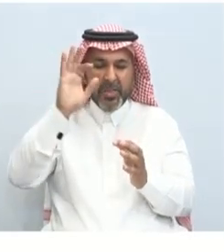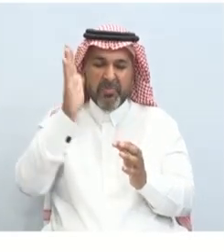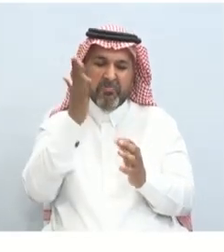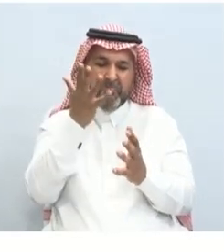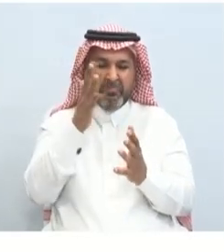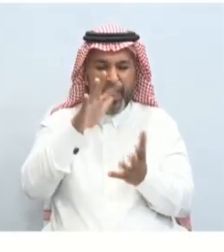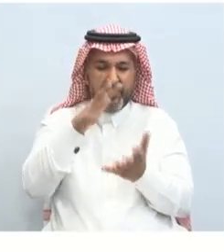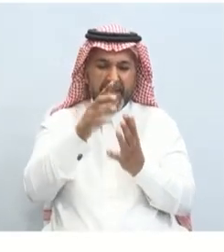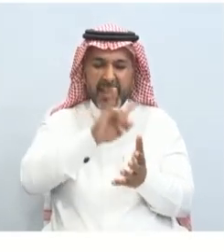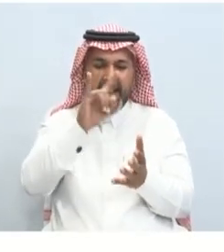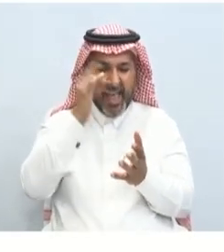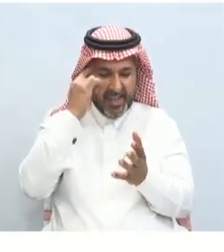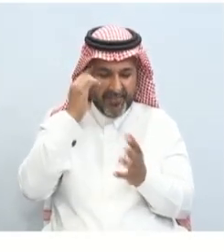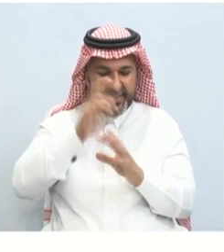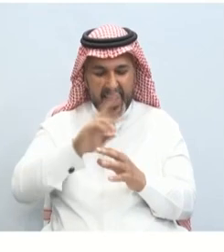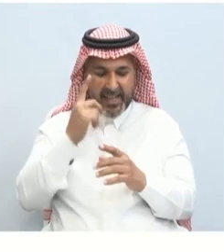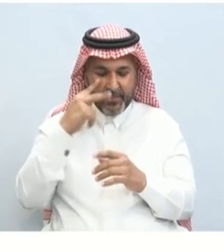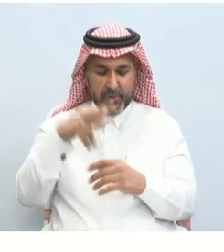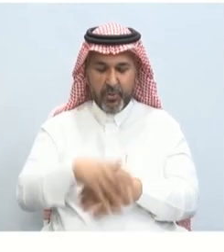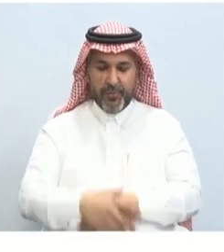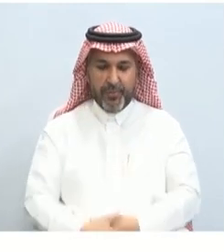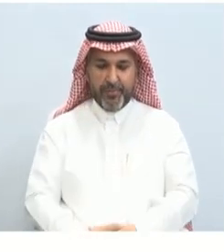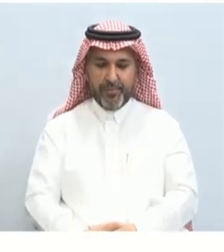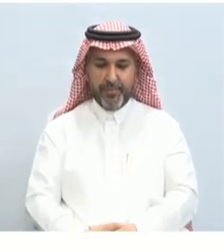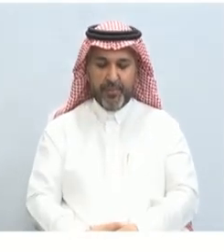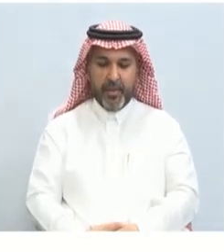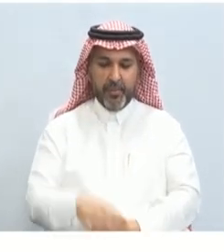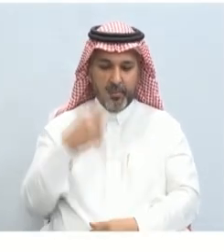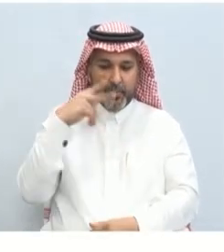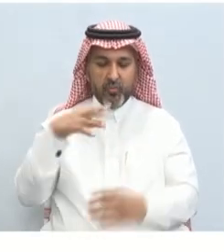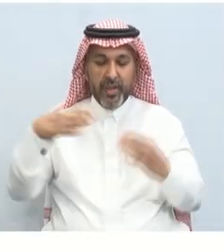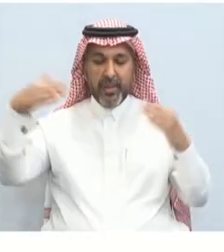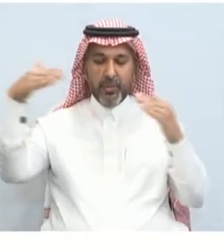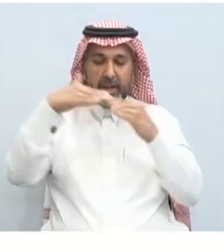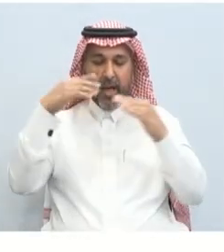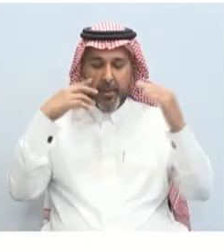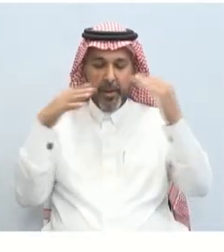الان ناتي الى القضايا المتقابله